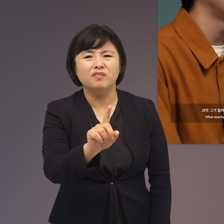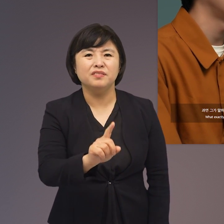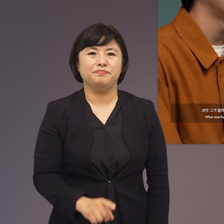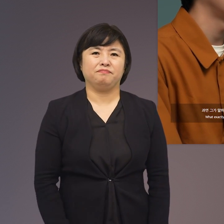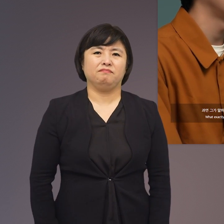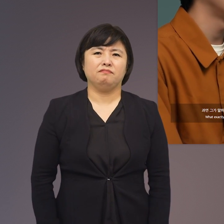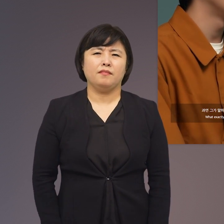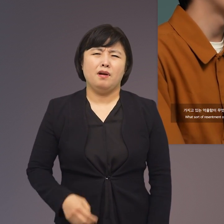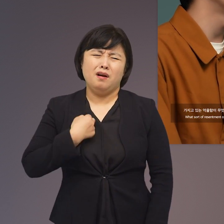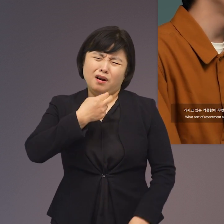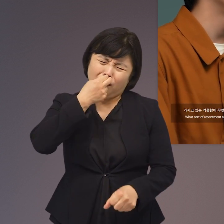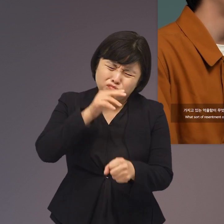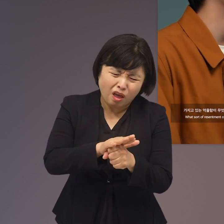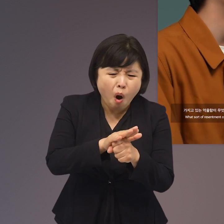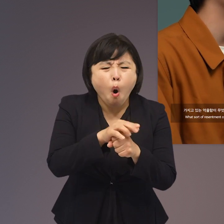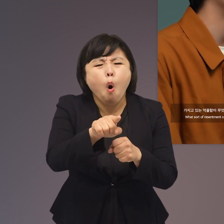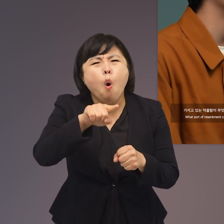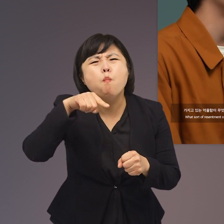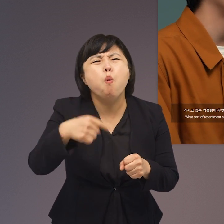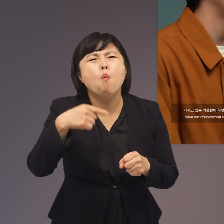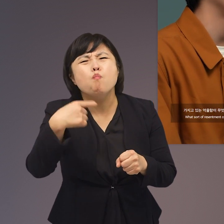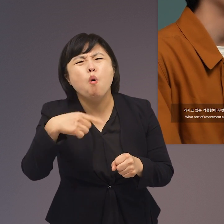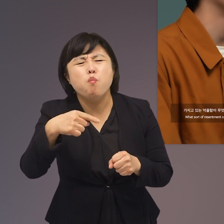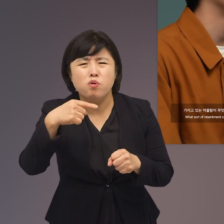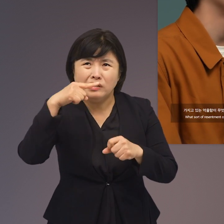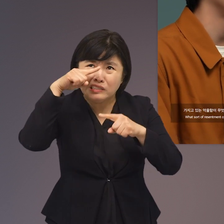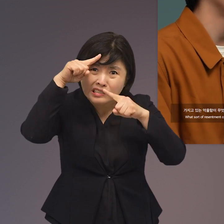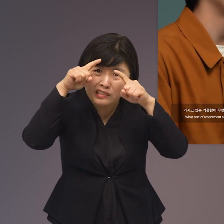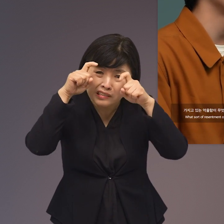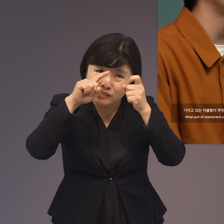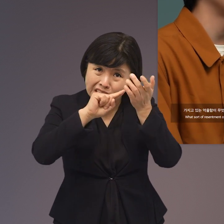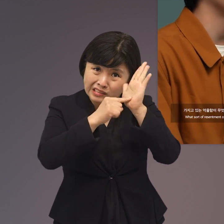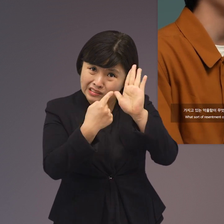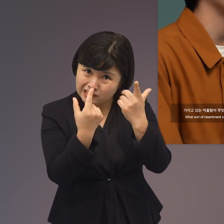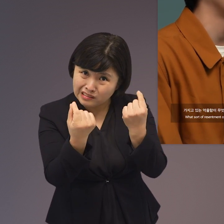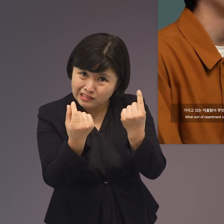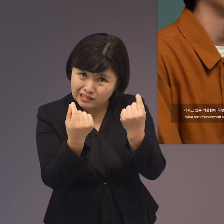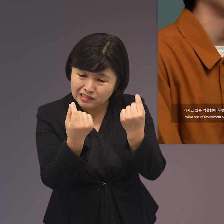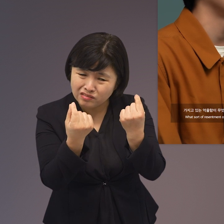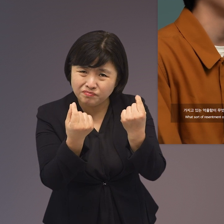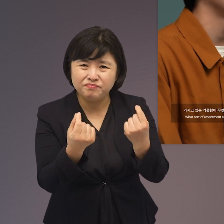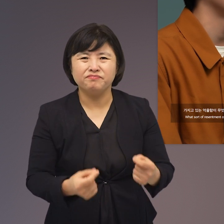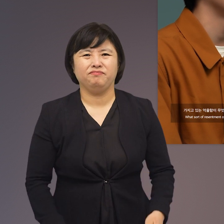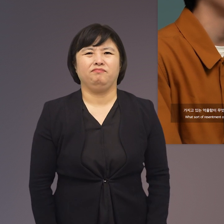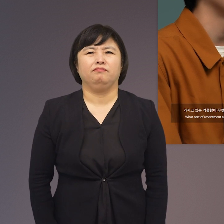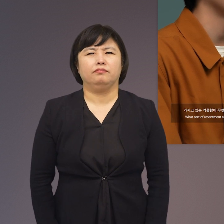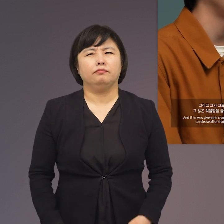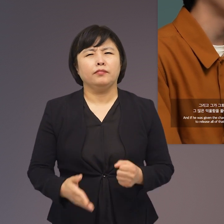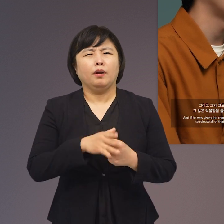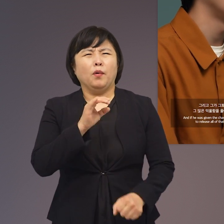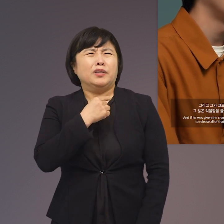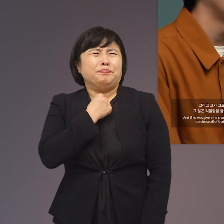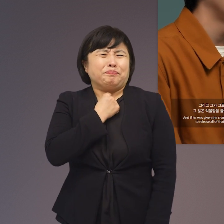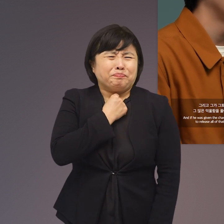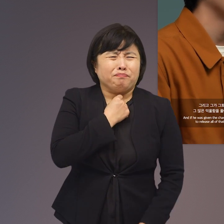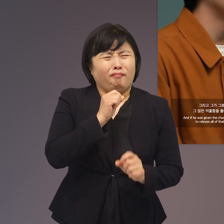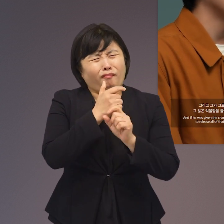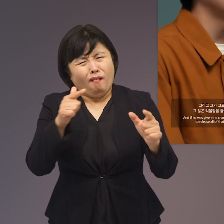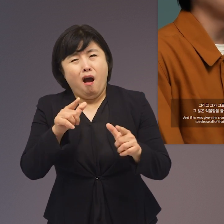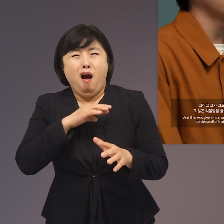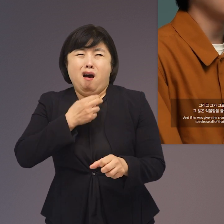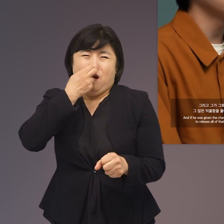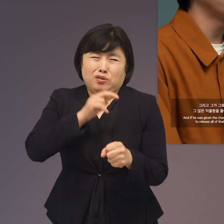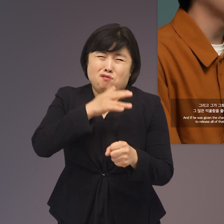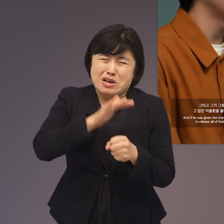무엇일까? 가지고 있는 억울함이 무엇이길래 이런 표정을 하는 것인가? 그리고